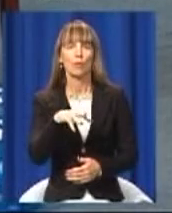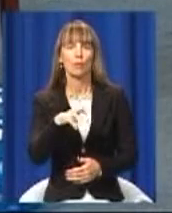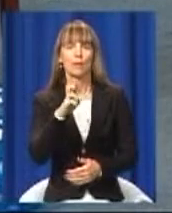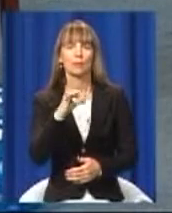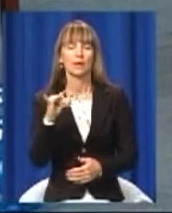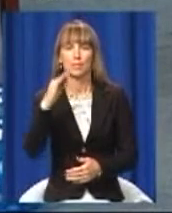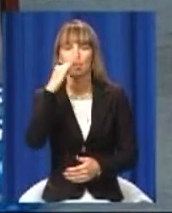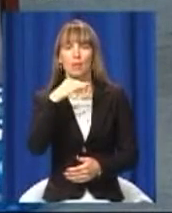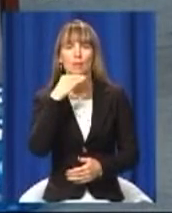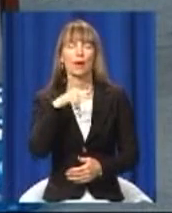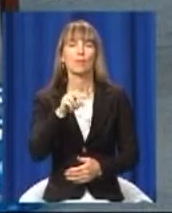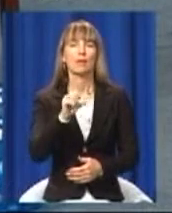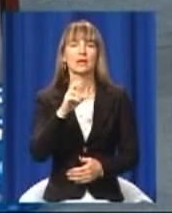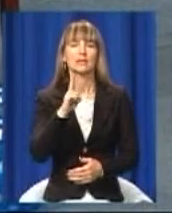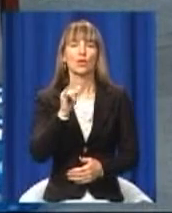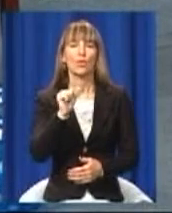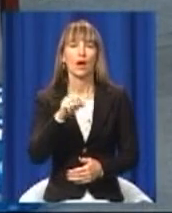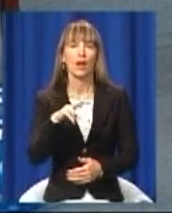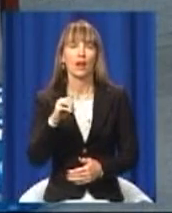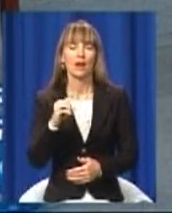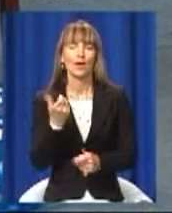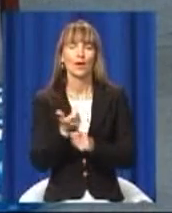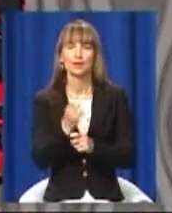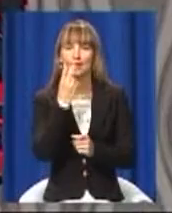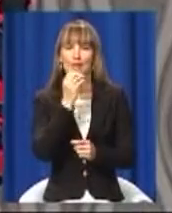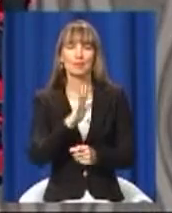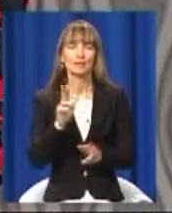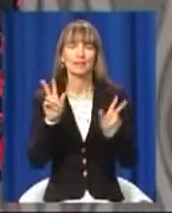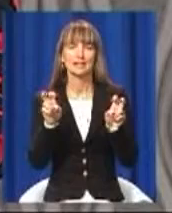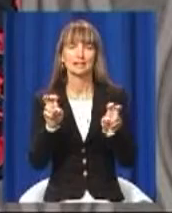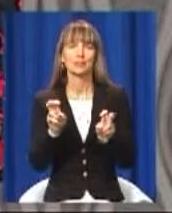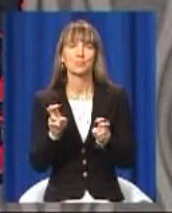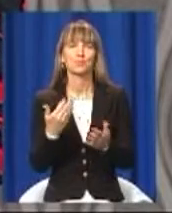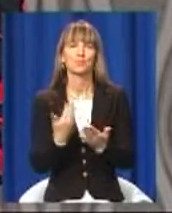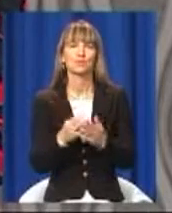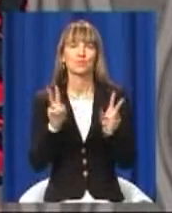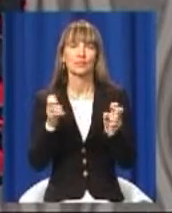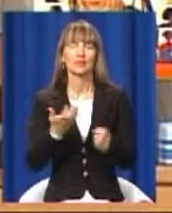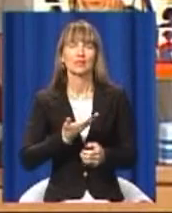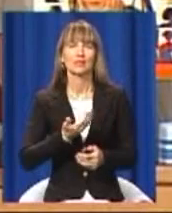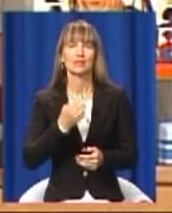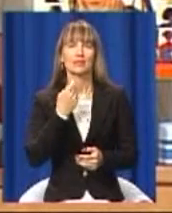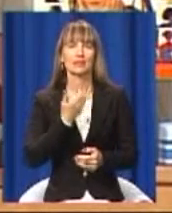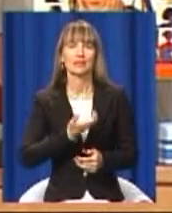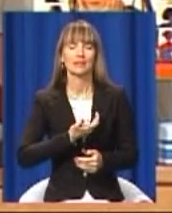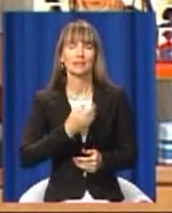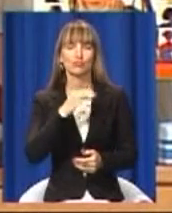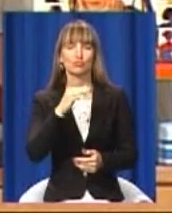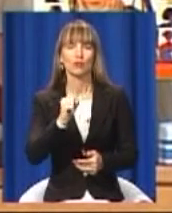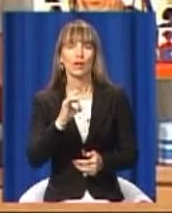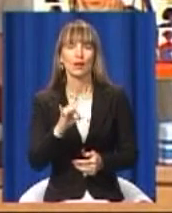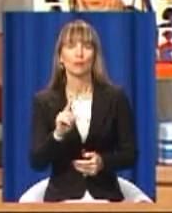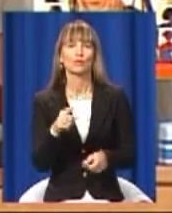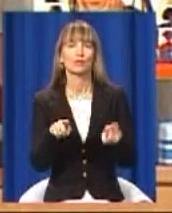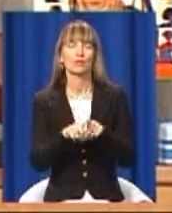так. Як тобі такі назви Діда Мороза взагалі? Дуже незвичні. Як тобі, наприклад, назва Дід Жар? І чому Діда Мороза, власне,